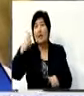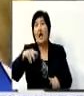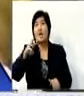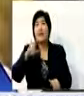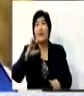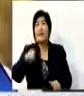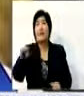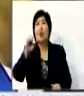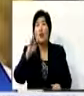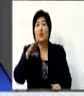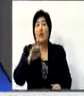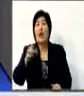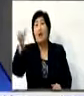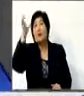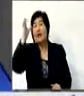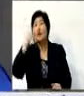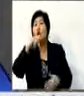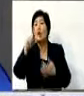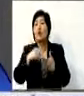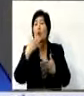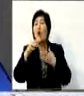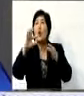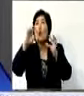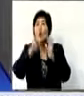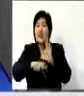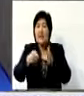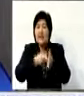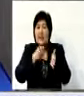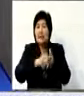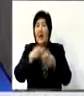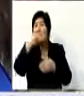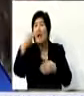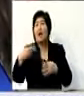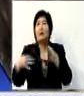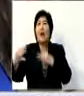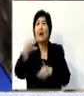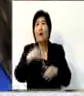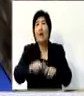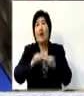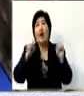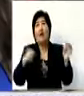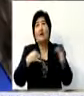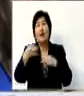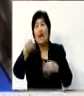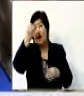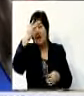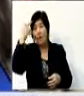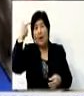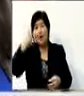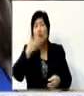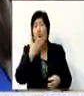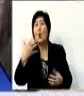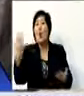магистрант, докторанттар профессорға сауалдарын жолдап, өздері зерттеп жүрген тақырыптар турасында әңгіме өрбітті. Ашық әңгімеде жапондық ғалым еліміздегі